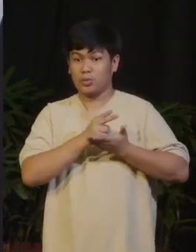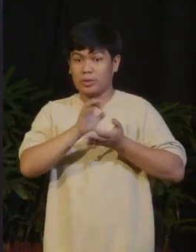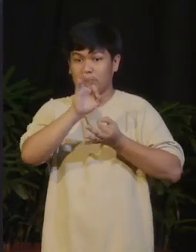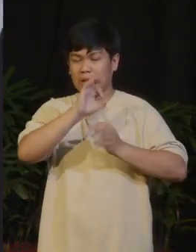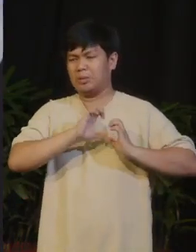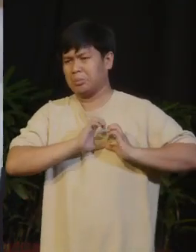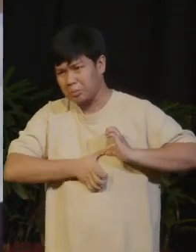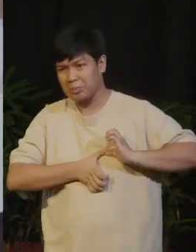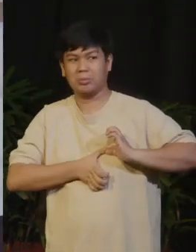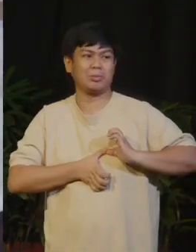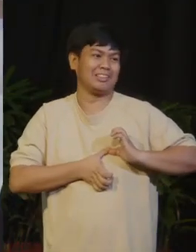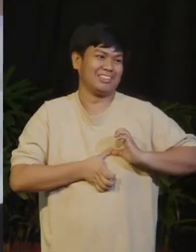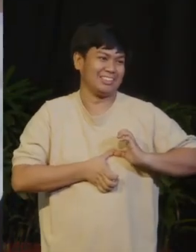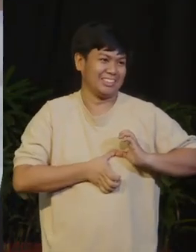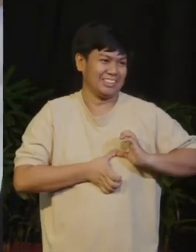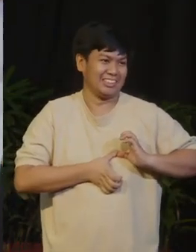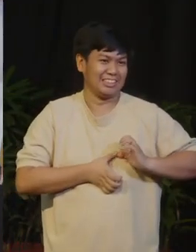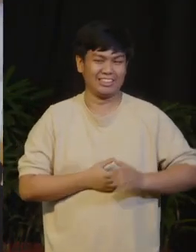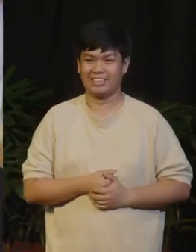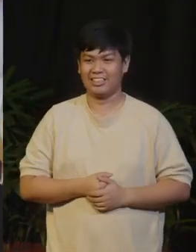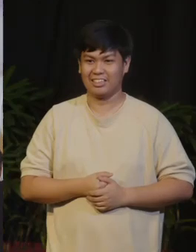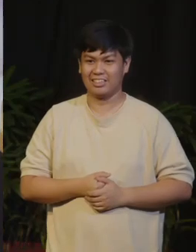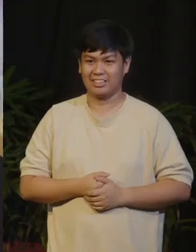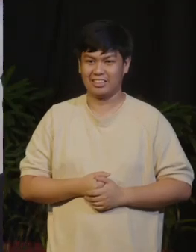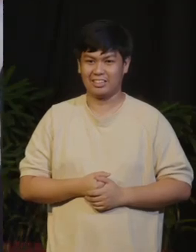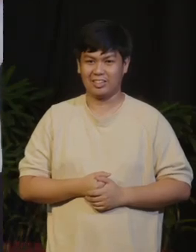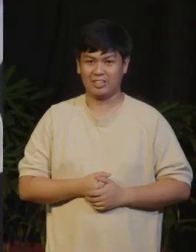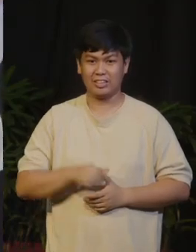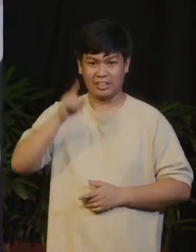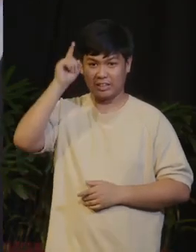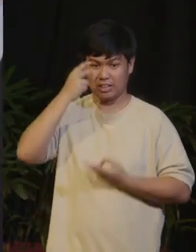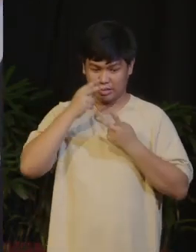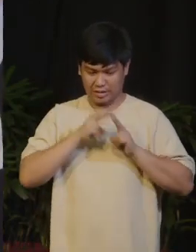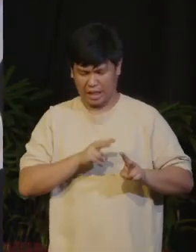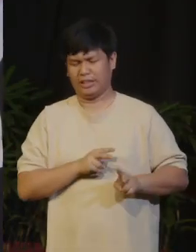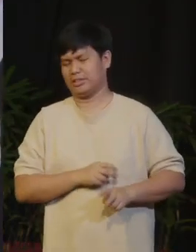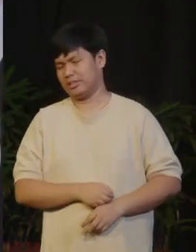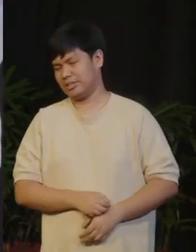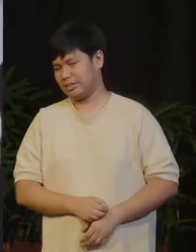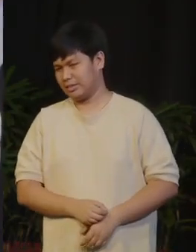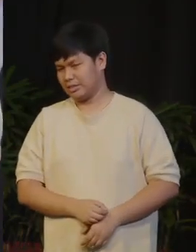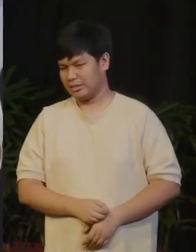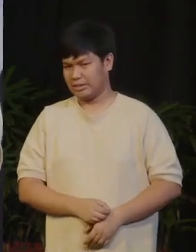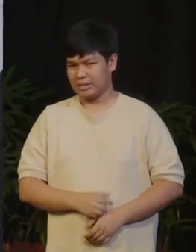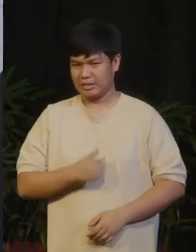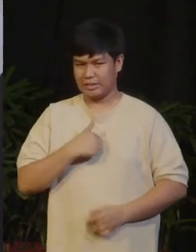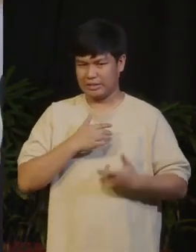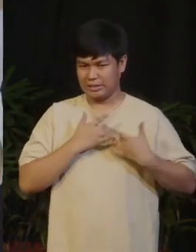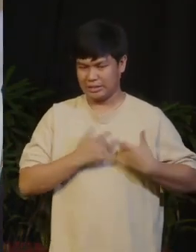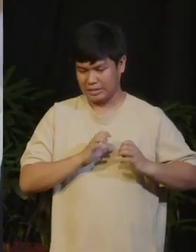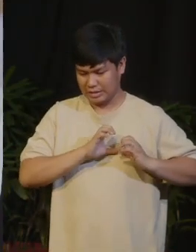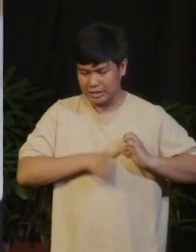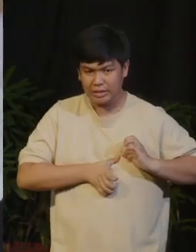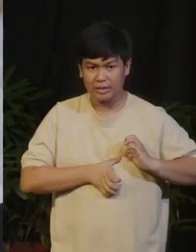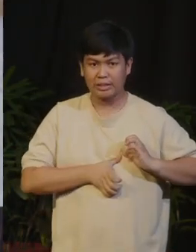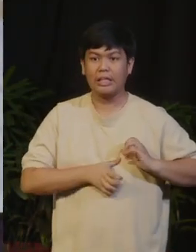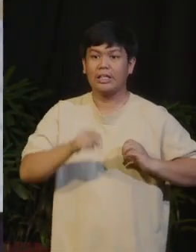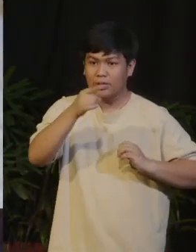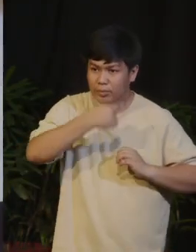po ay isang kasalanan na iniinda ng ating Panginoong Diyos. Kailangan natin